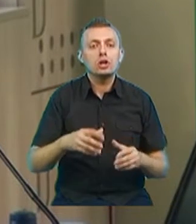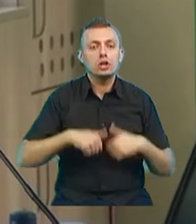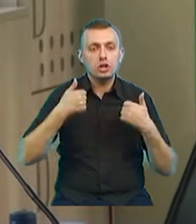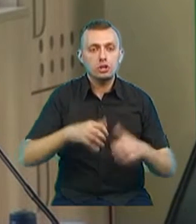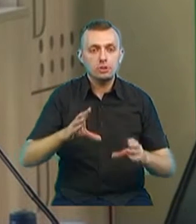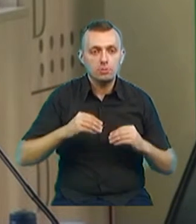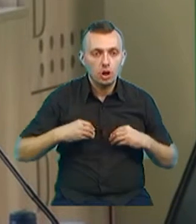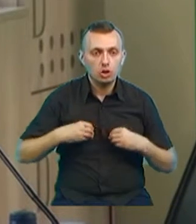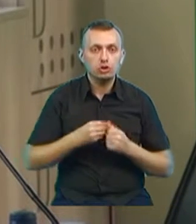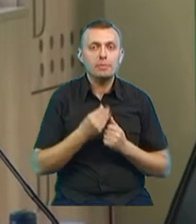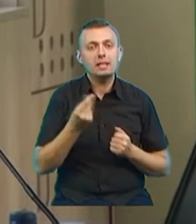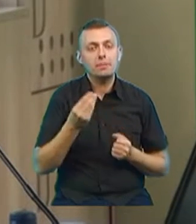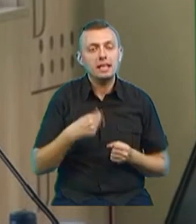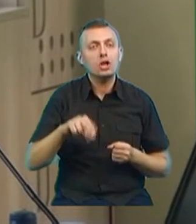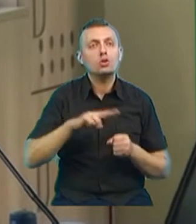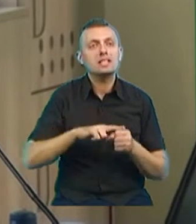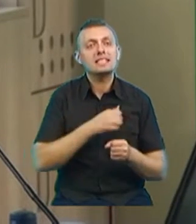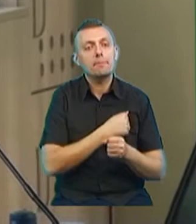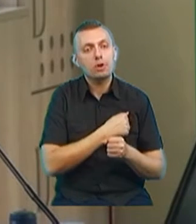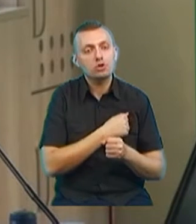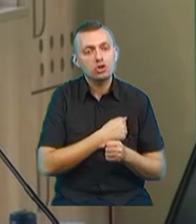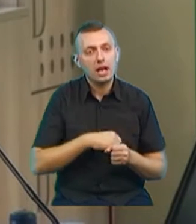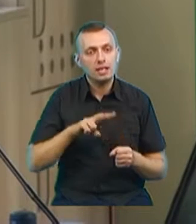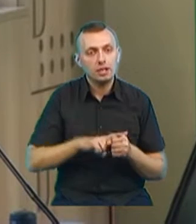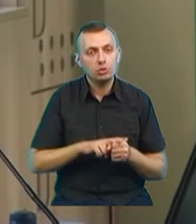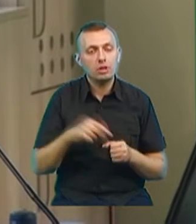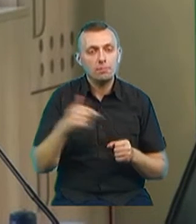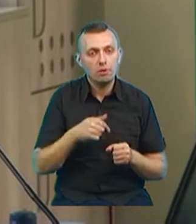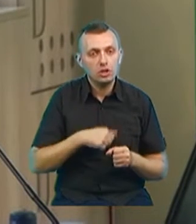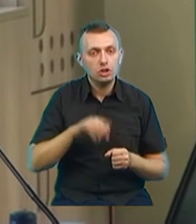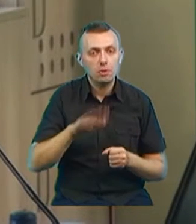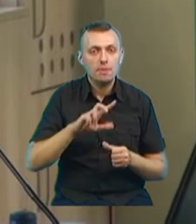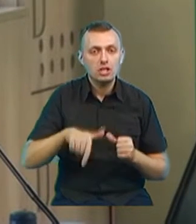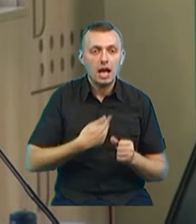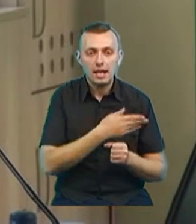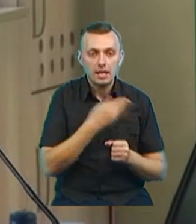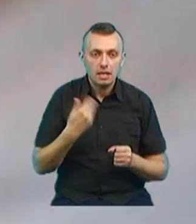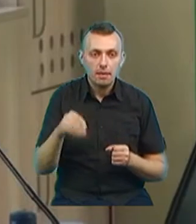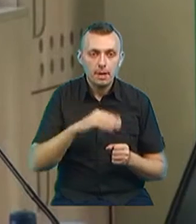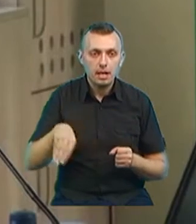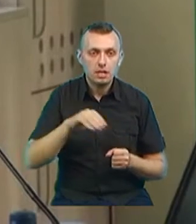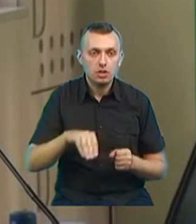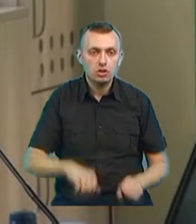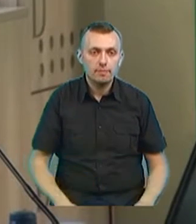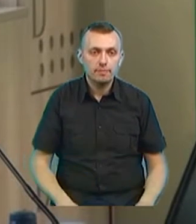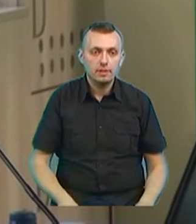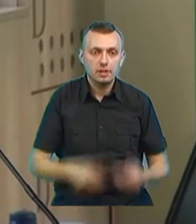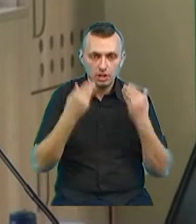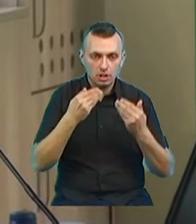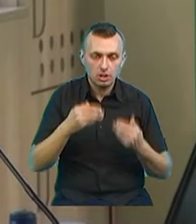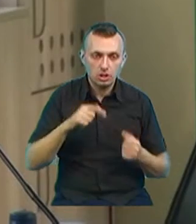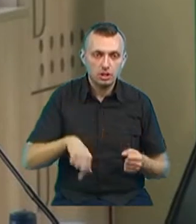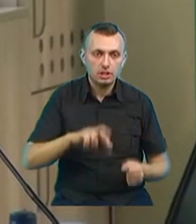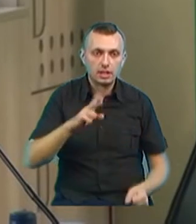kwotę 1,5 mln zł. Oczywiście to jest kaucja, która jest tytułem należnego czynszu, ale dzięki